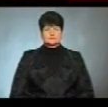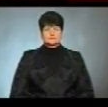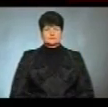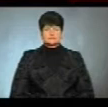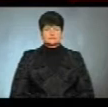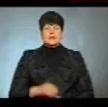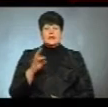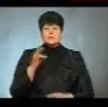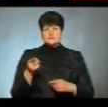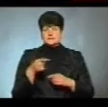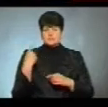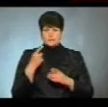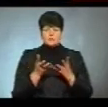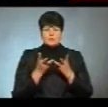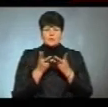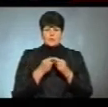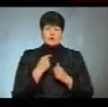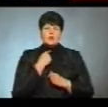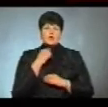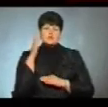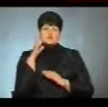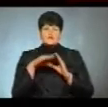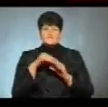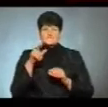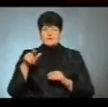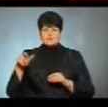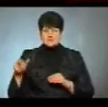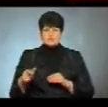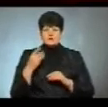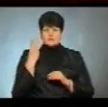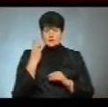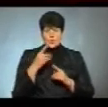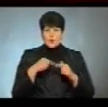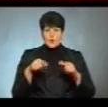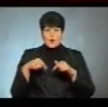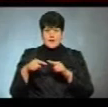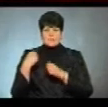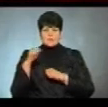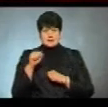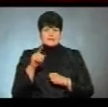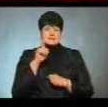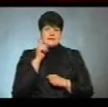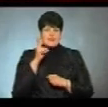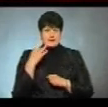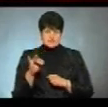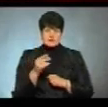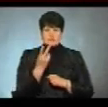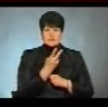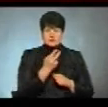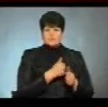На Тернопільщині підрахували голоси виборців. На трьох виборчих округах переміг Володимир Зеленський, на двох лідирує Петро